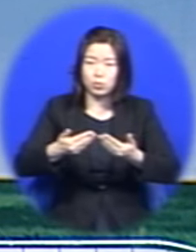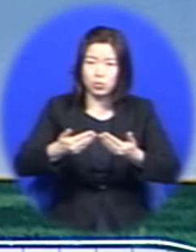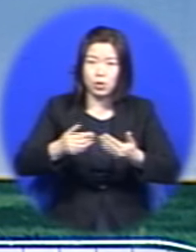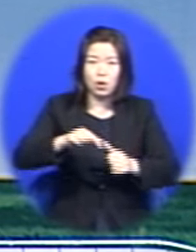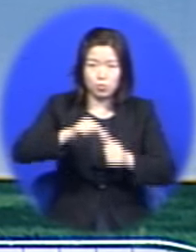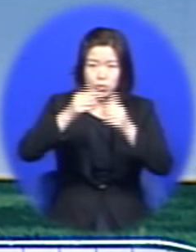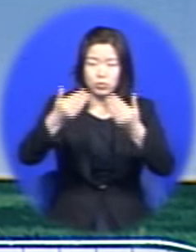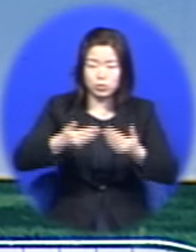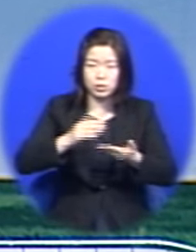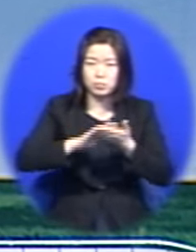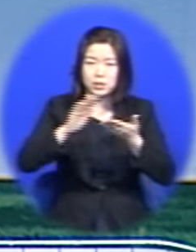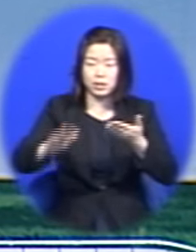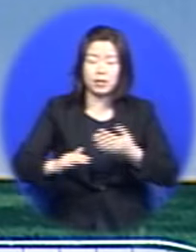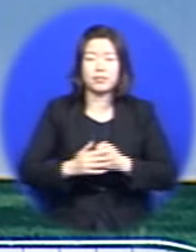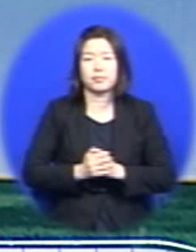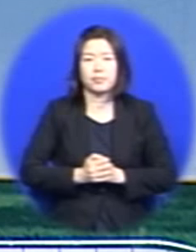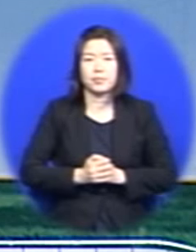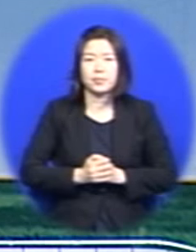건져내신다.